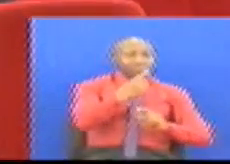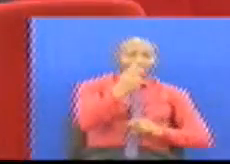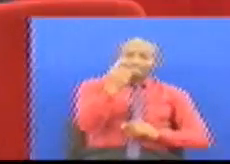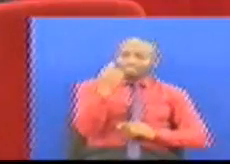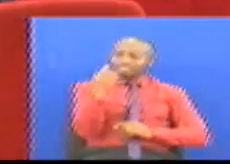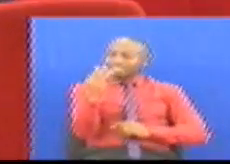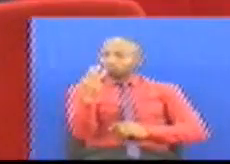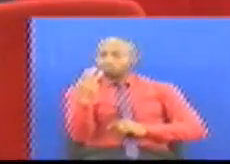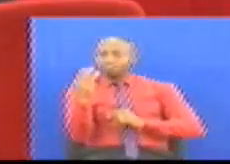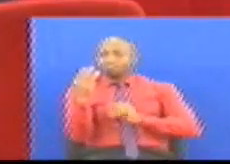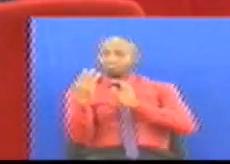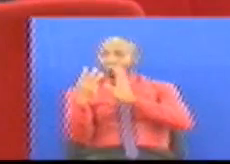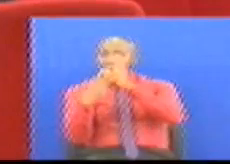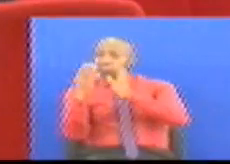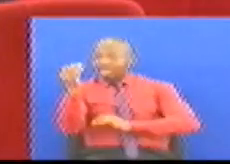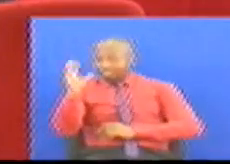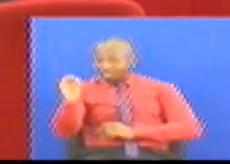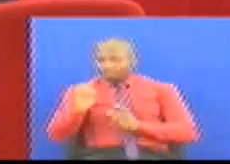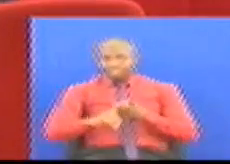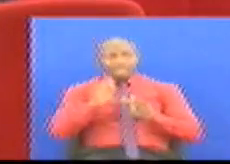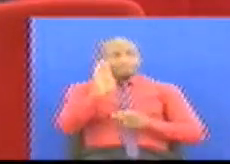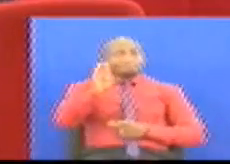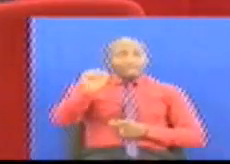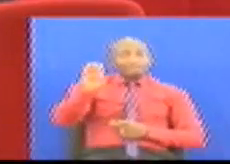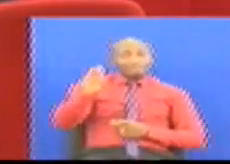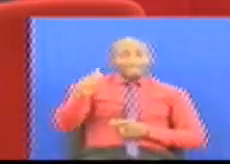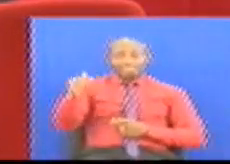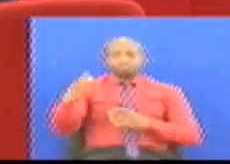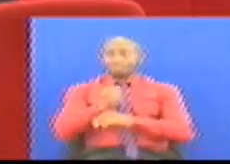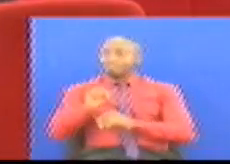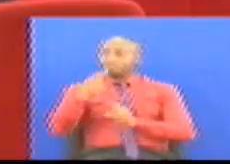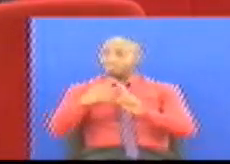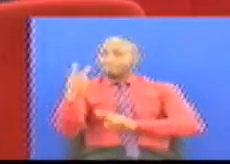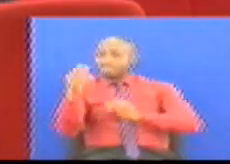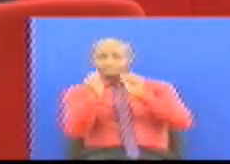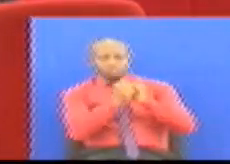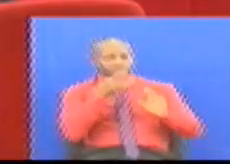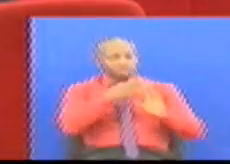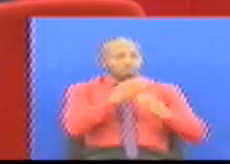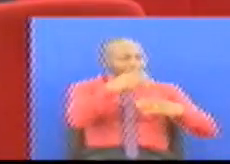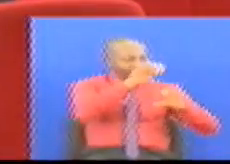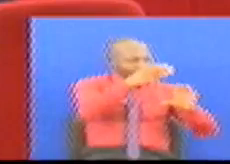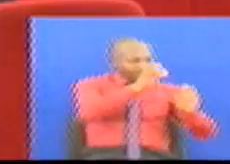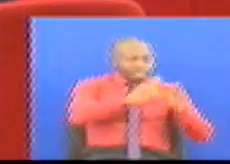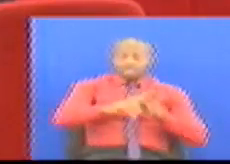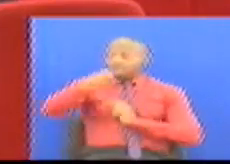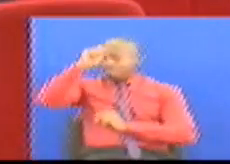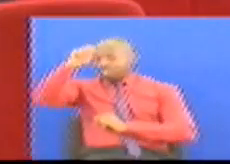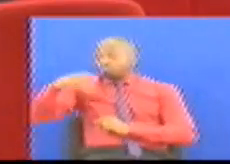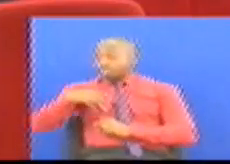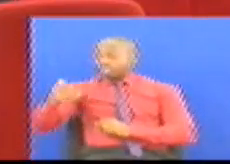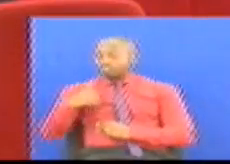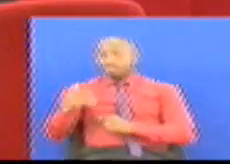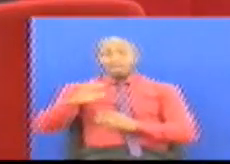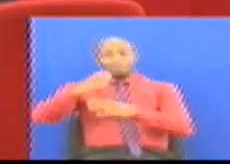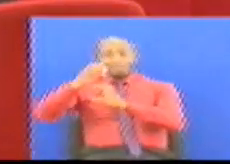330. Na Babati mjini tumepata milioni 210 kwa ajili ya maabara, na naamini Mheshimiwa Waziri, maabara yetu ya